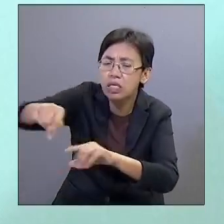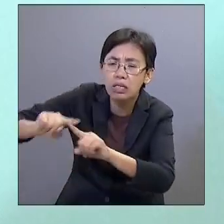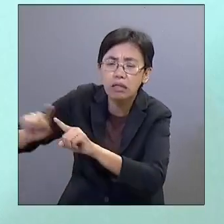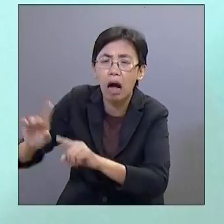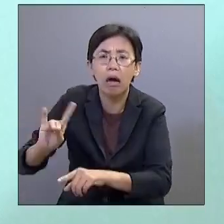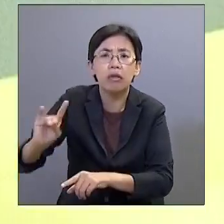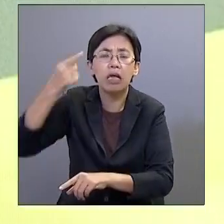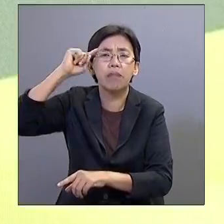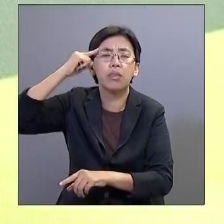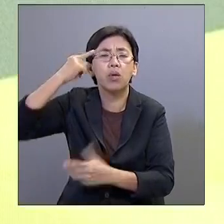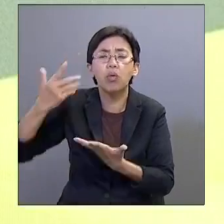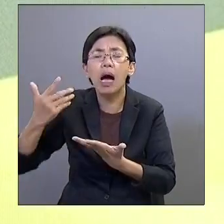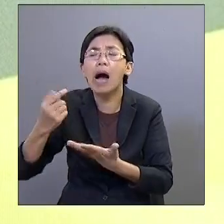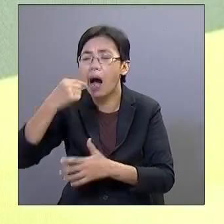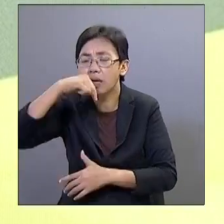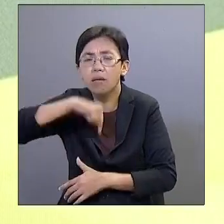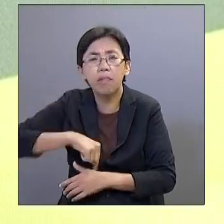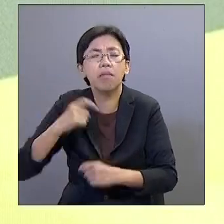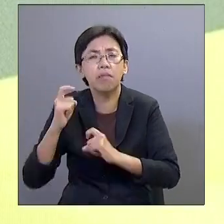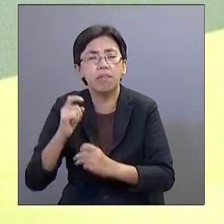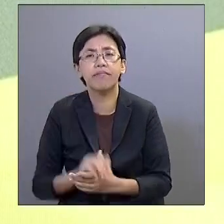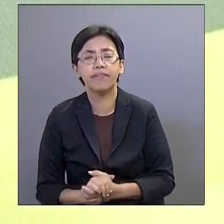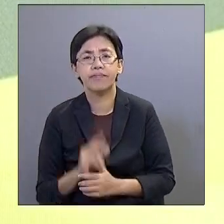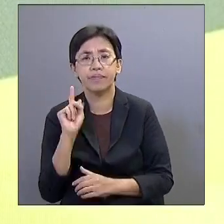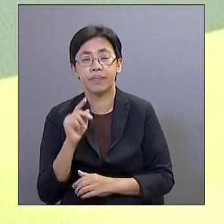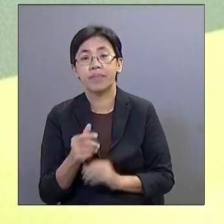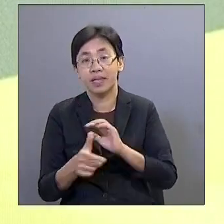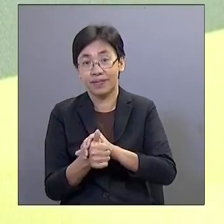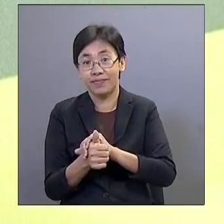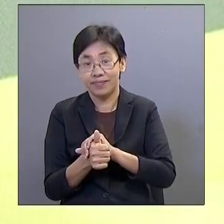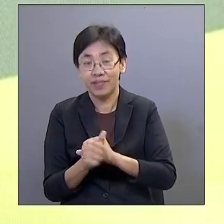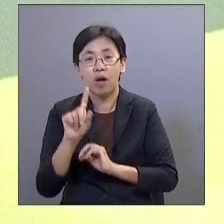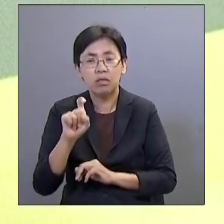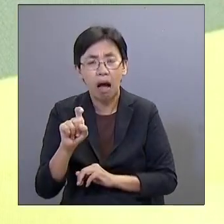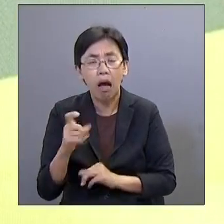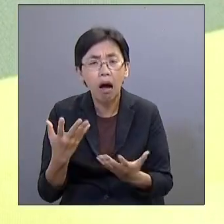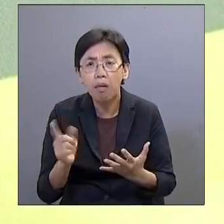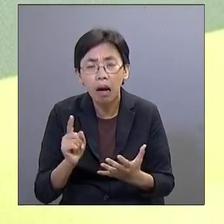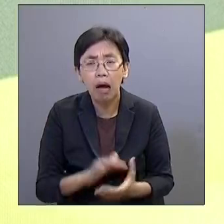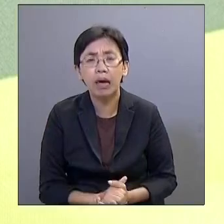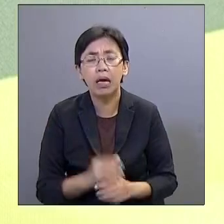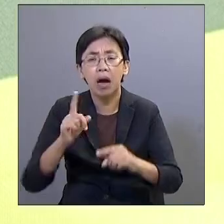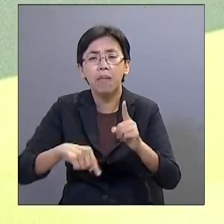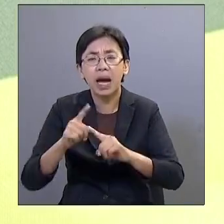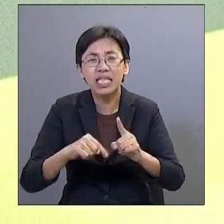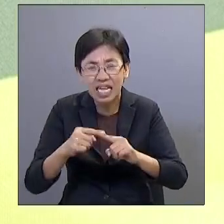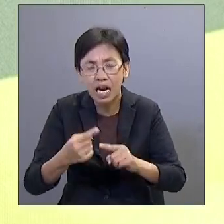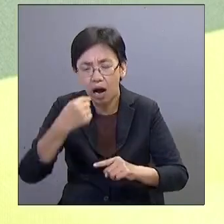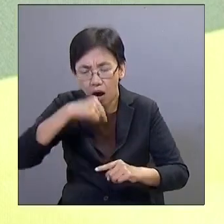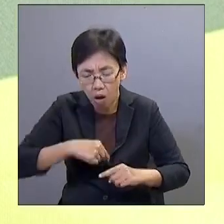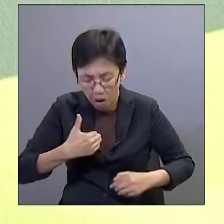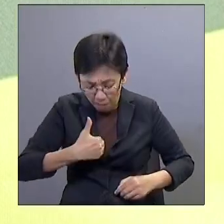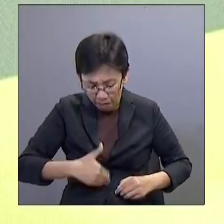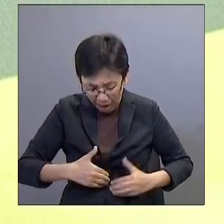ใช่ว่าตอนนี้เนี่ยคุณผู้ชมเราจะเห็นข่าวนะคะอย่างเต่าทะเลที่ตายไปอ่ะเนาะมันก็จะแบบผ่าท้องออกมาชันสูตรศพอ่ะโอ้